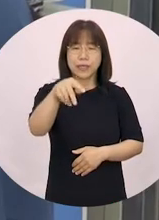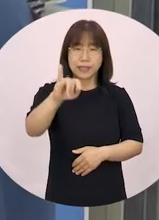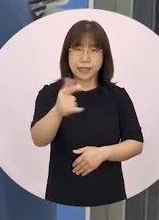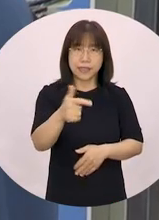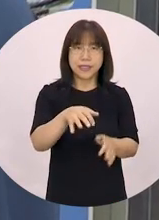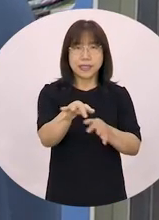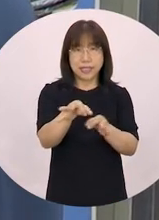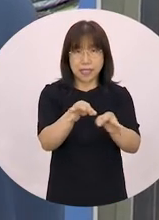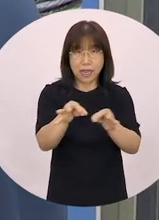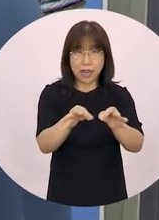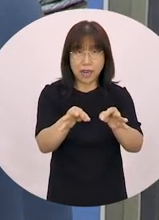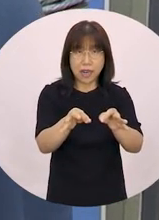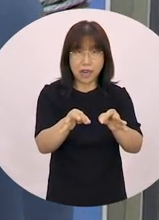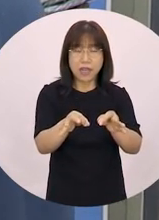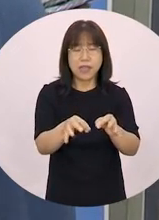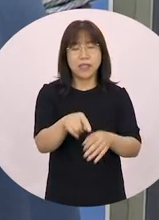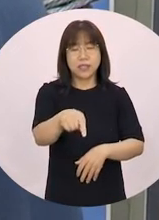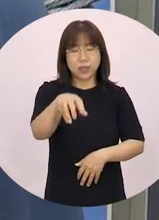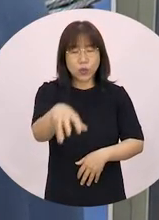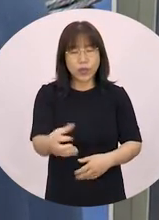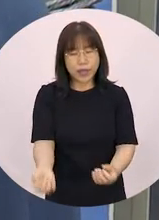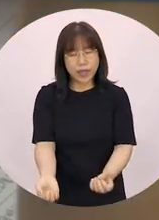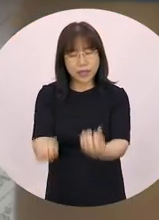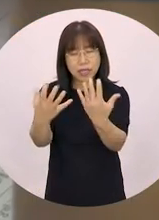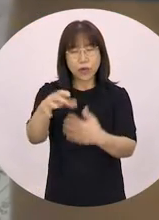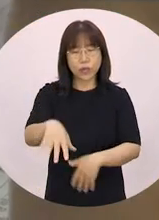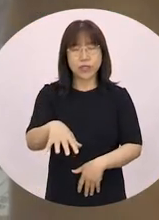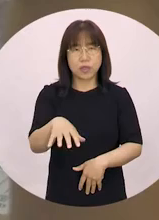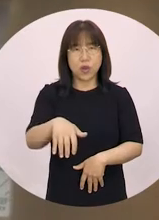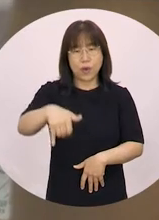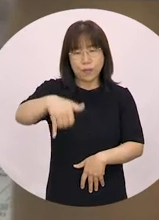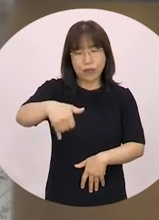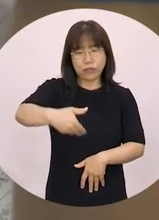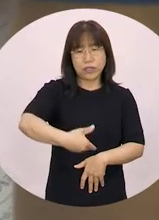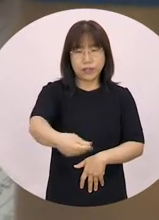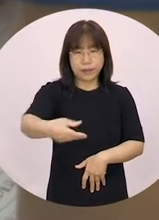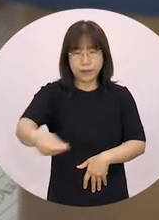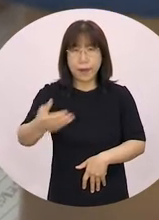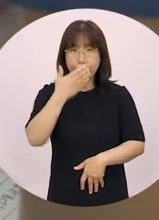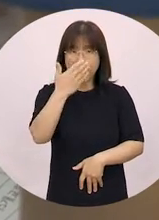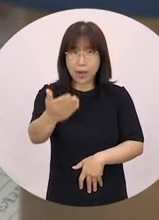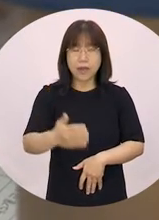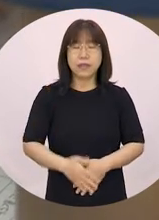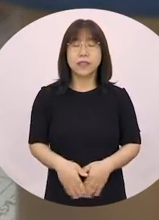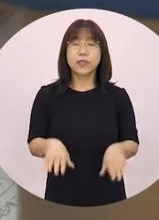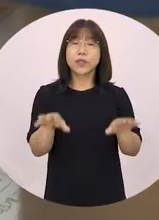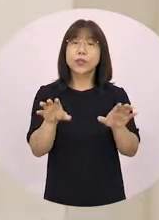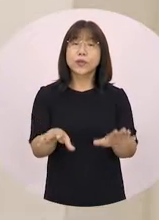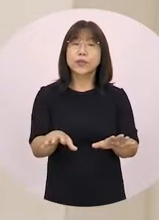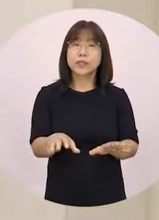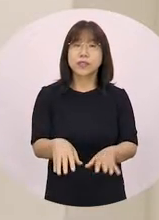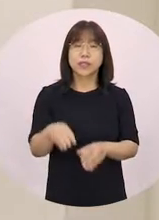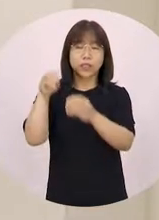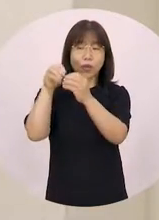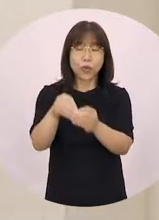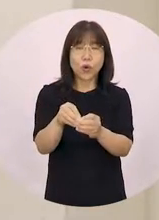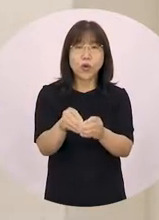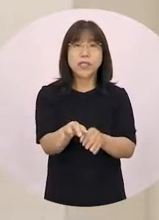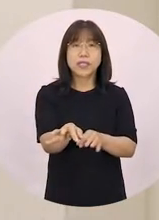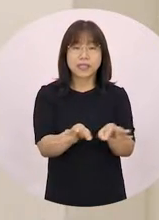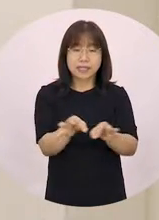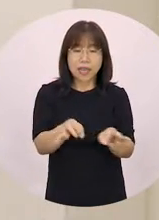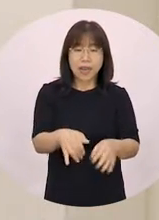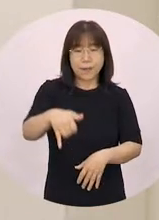방신전통시장에서 진행되며 각 시장마다 마련된 행사 장소에서 대여할 수 있습니다. 이번 전통시장